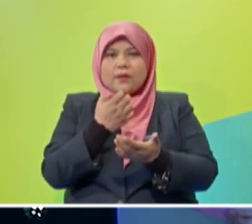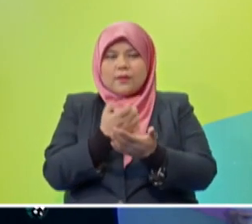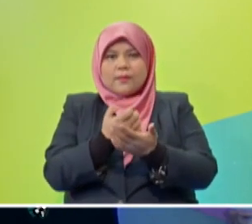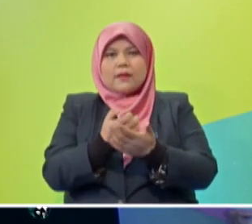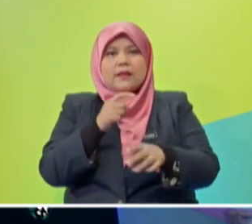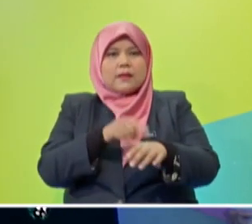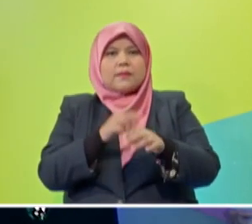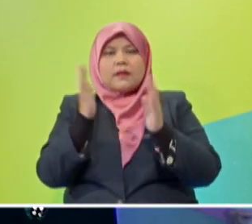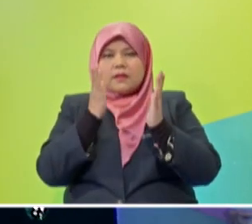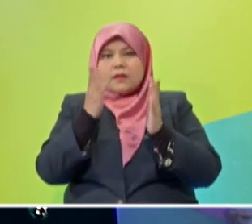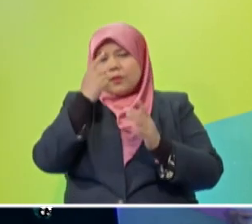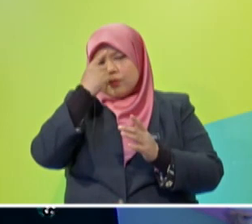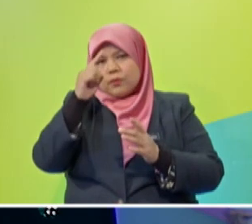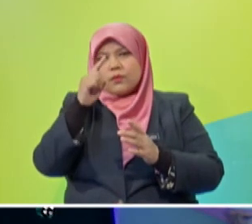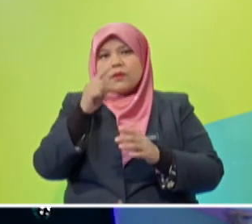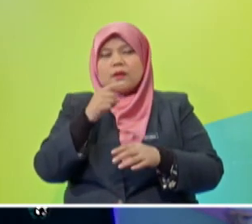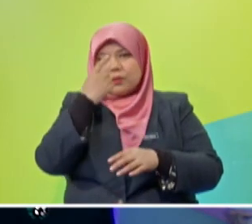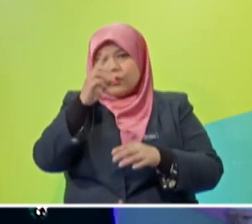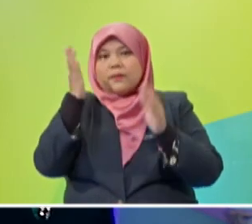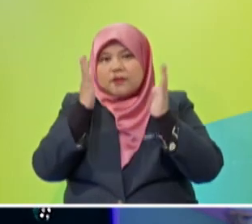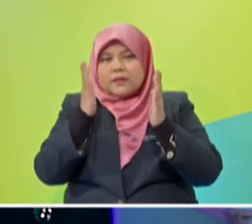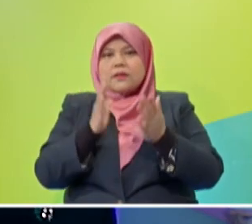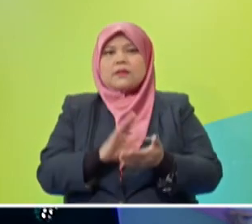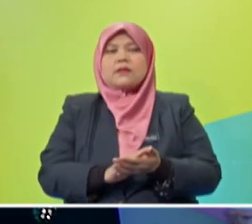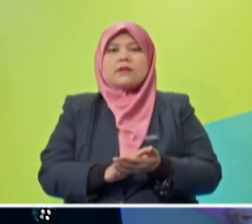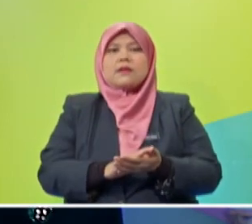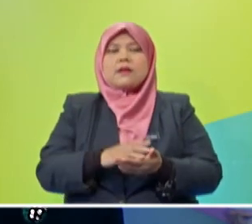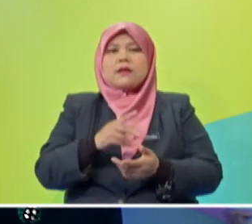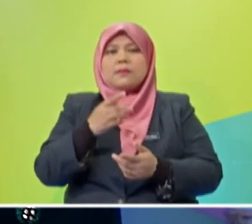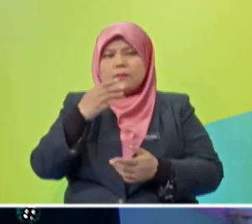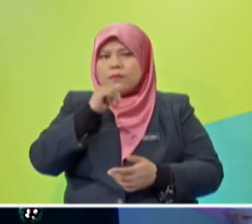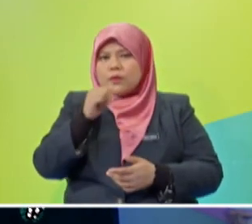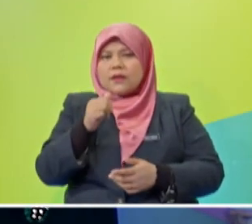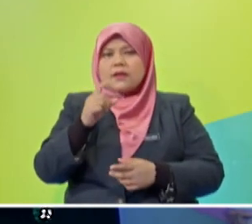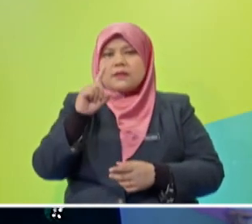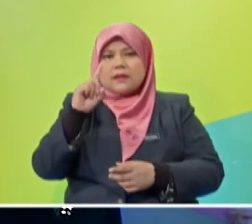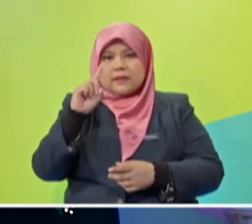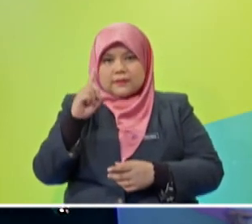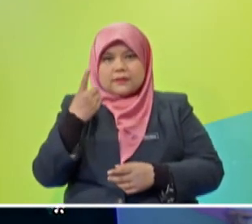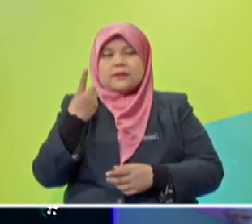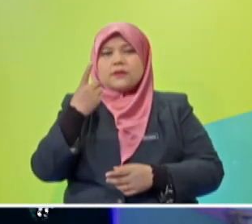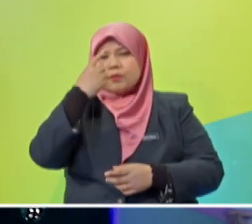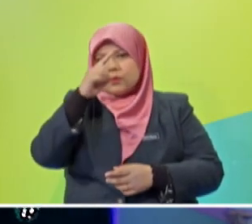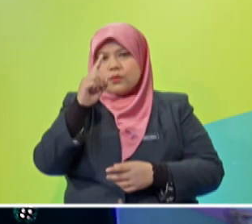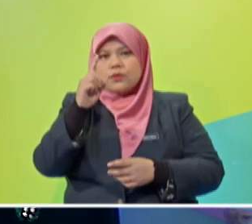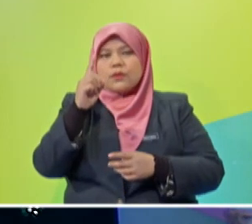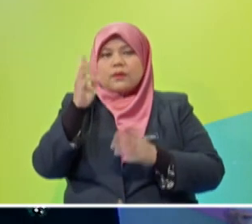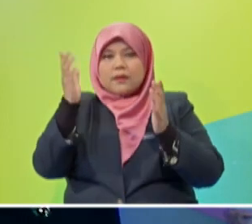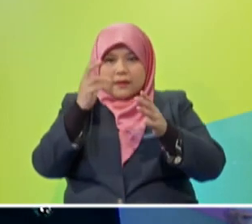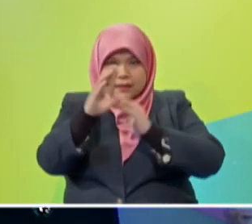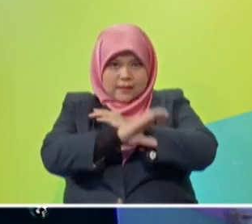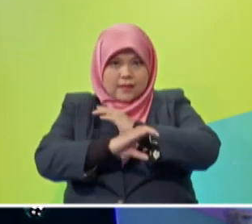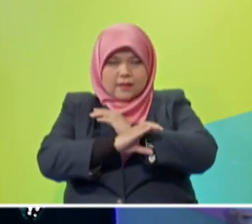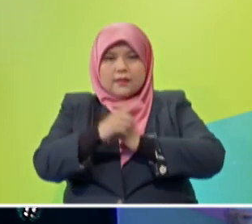kepada negara kita? Bila sebut kepada negara, bukan sahaja kepada negara tetapi juga pentingnya kepada rakyat. Okey?